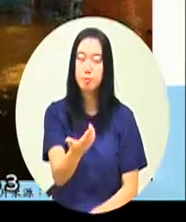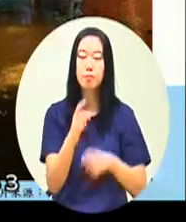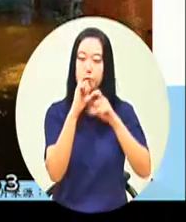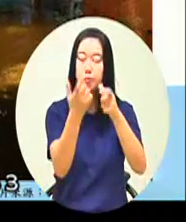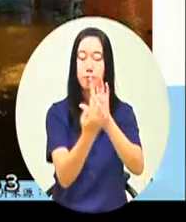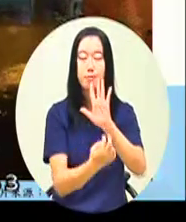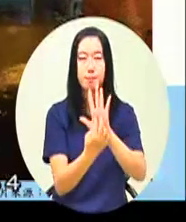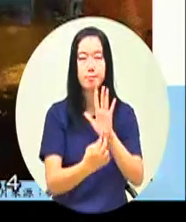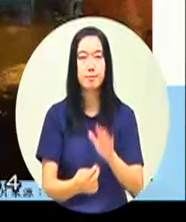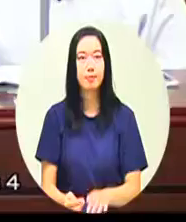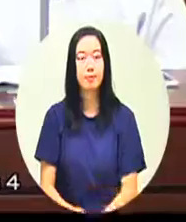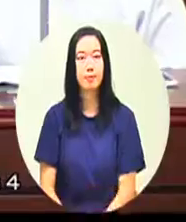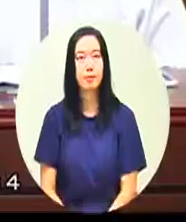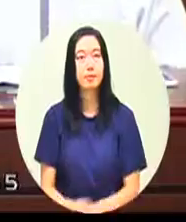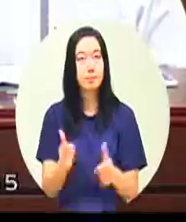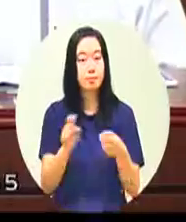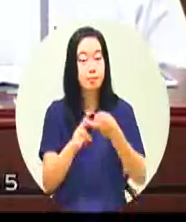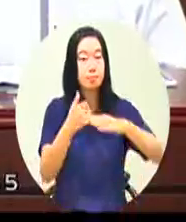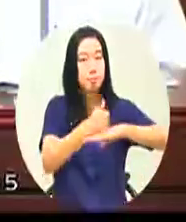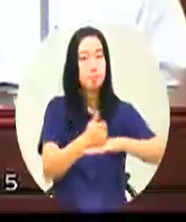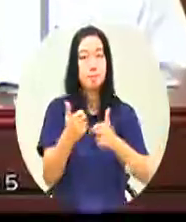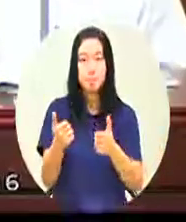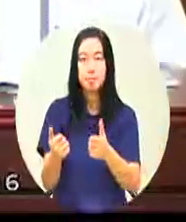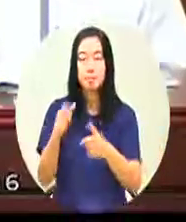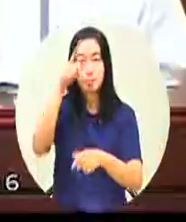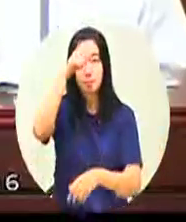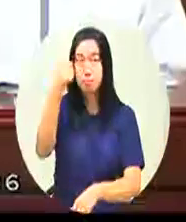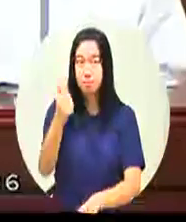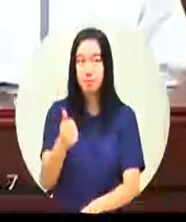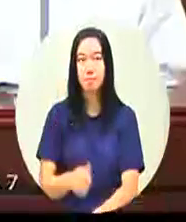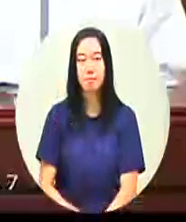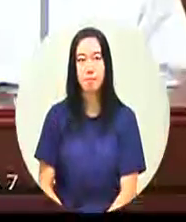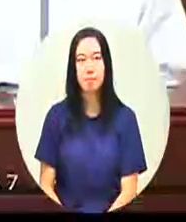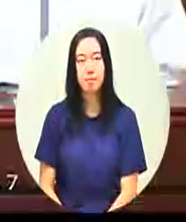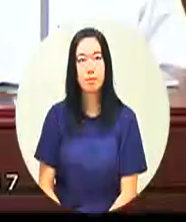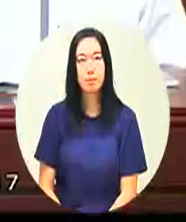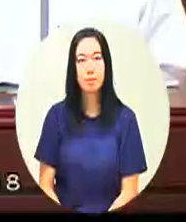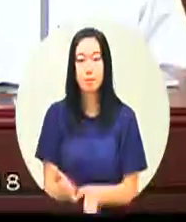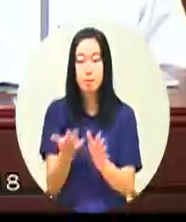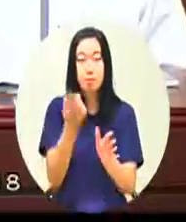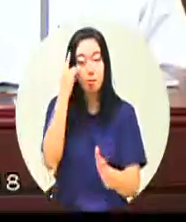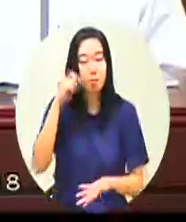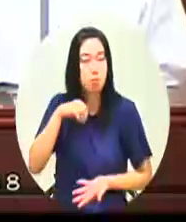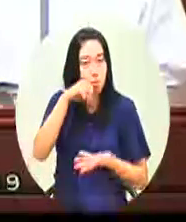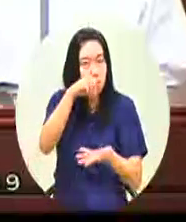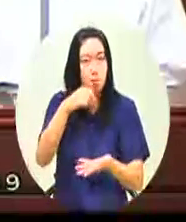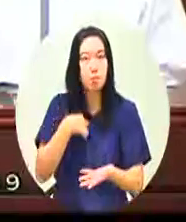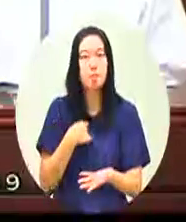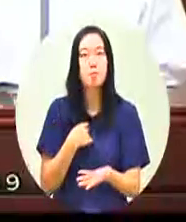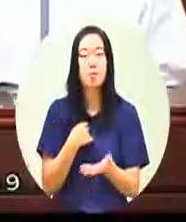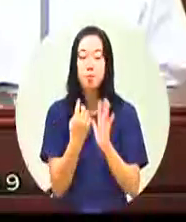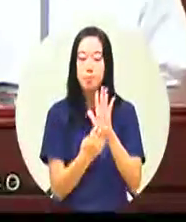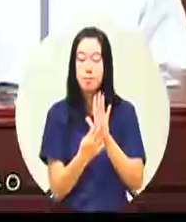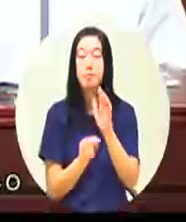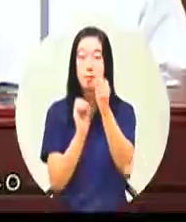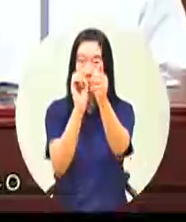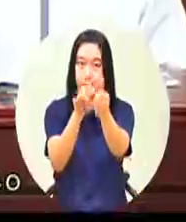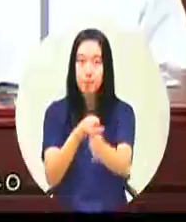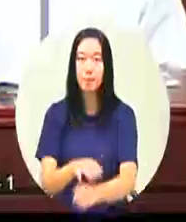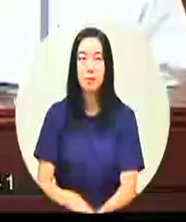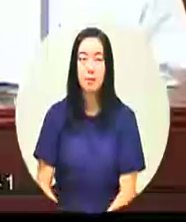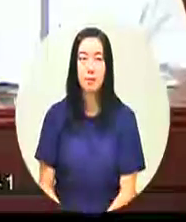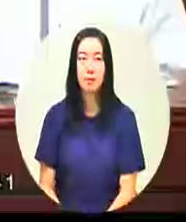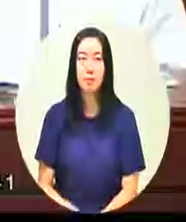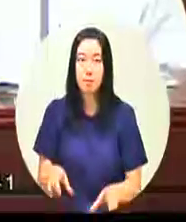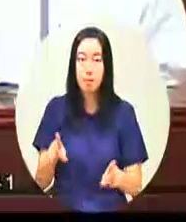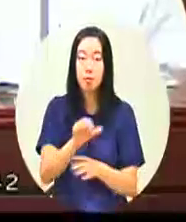请局长答复。 嗯，谢谢主席，谢谢王议员哈。那刚的问题，我依序跟议员做报告哈。那首先是